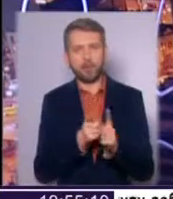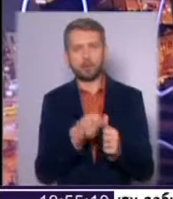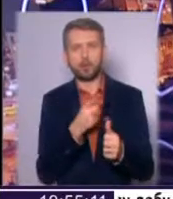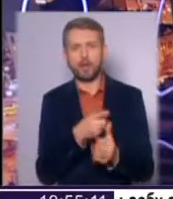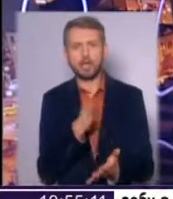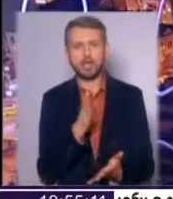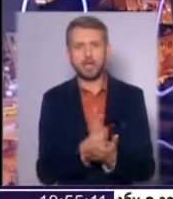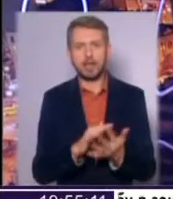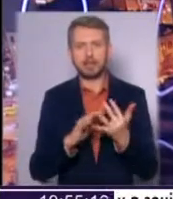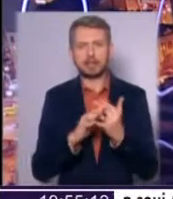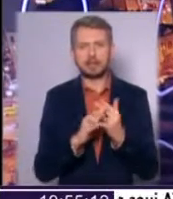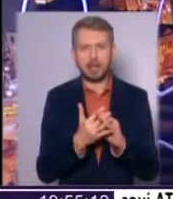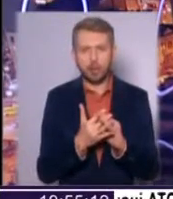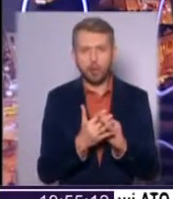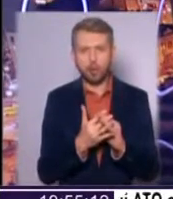Є село